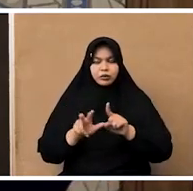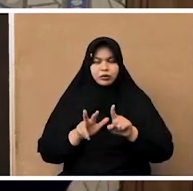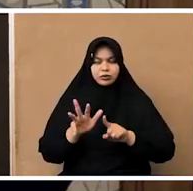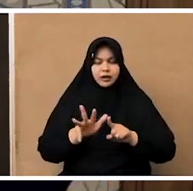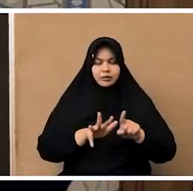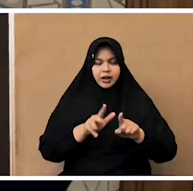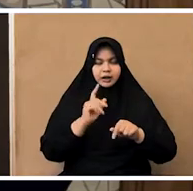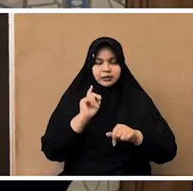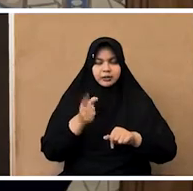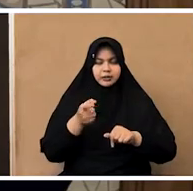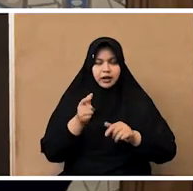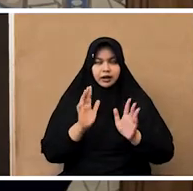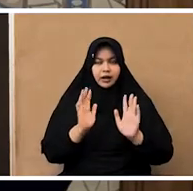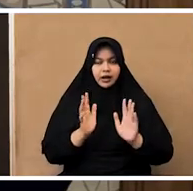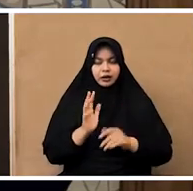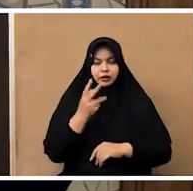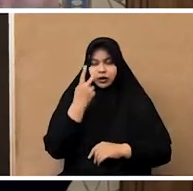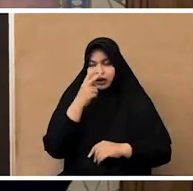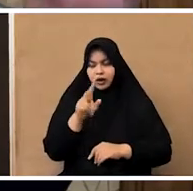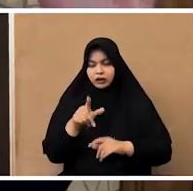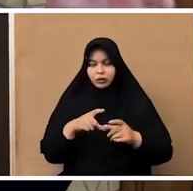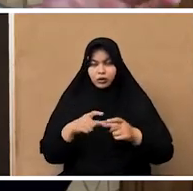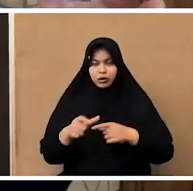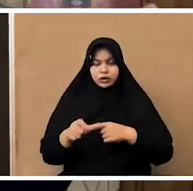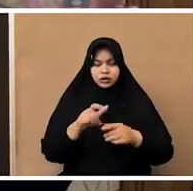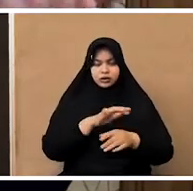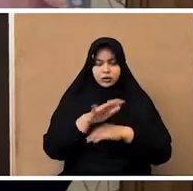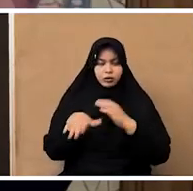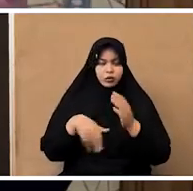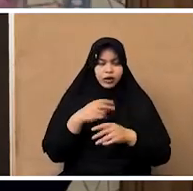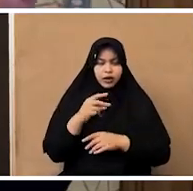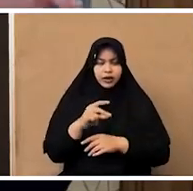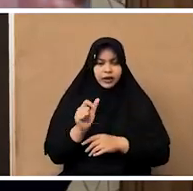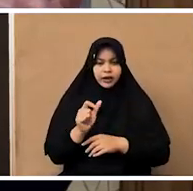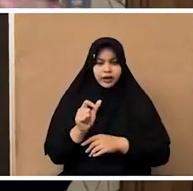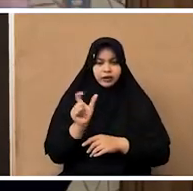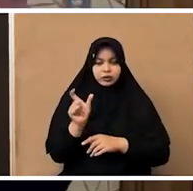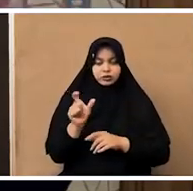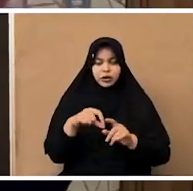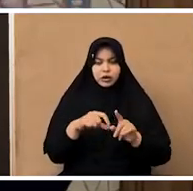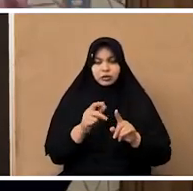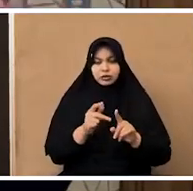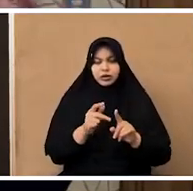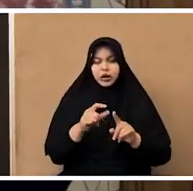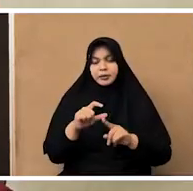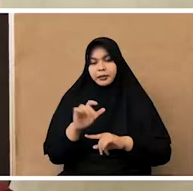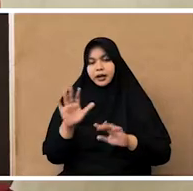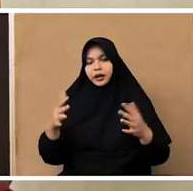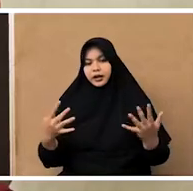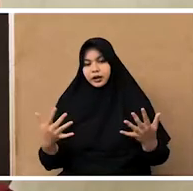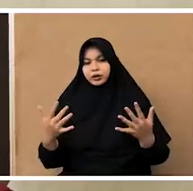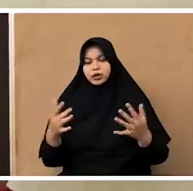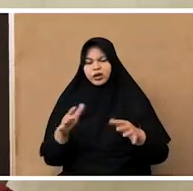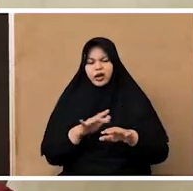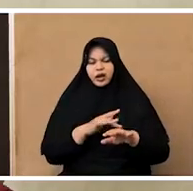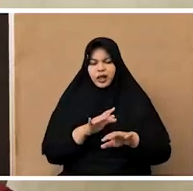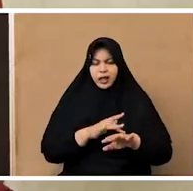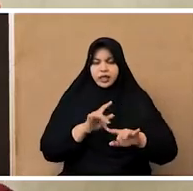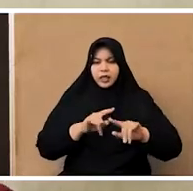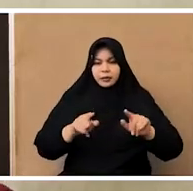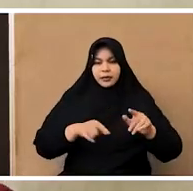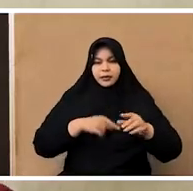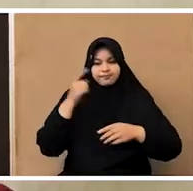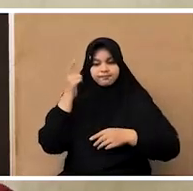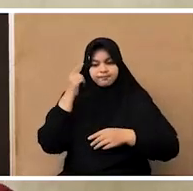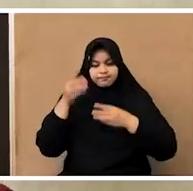memang kalau dilihat dari proses keseluruhan rkuhp cukup terlambat tapi setidaknya aspirasi